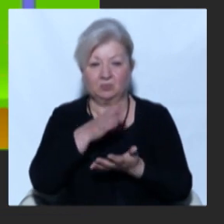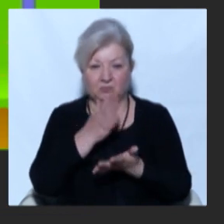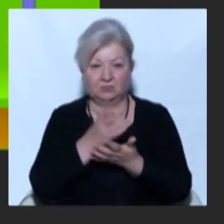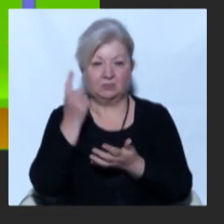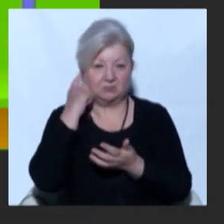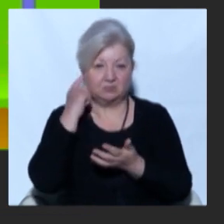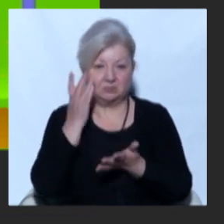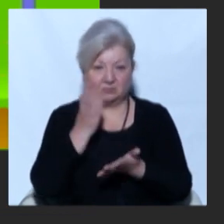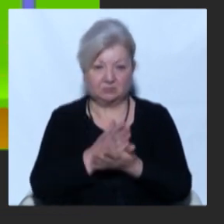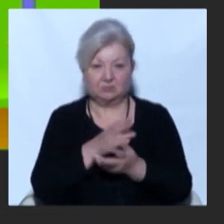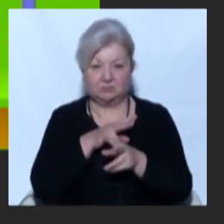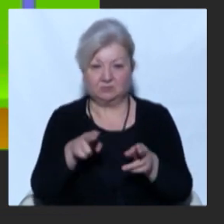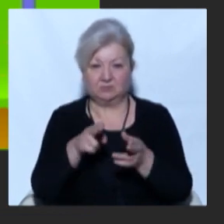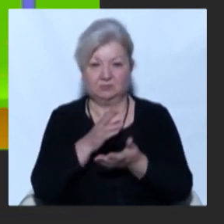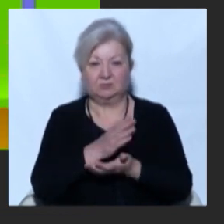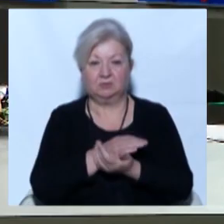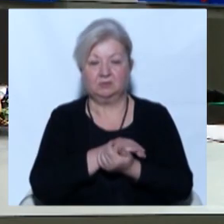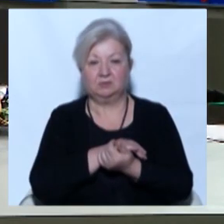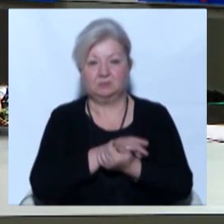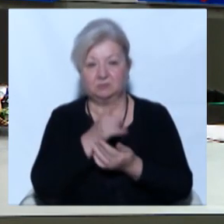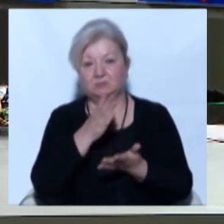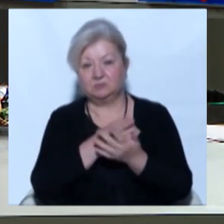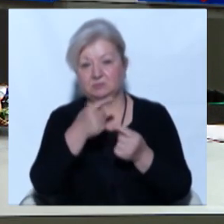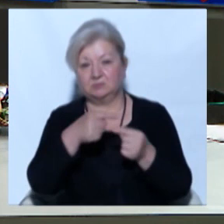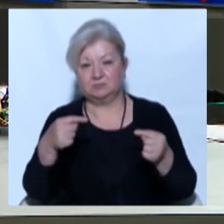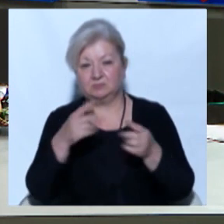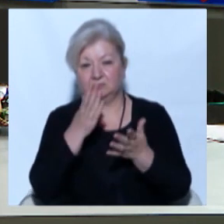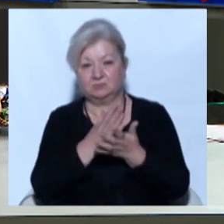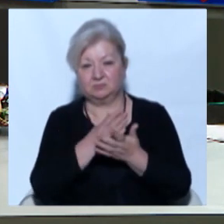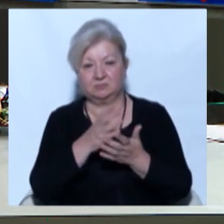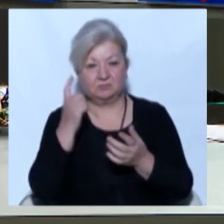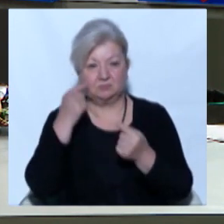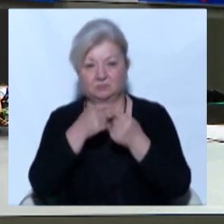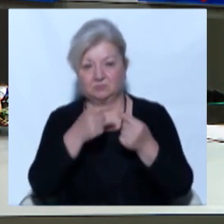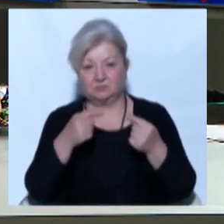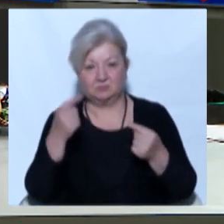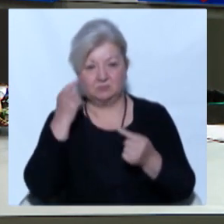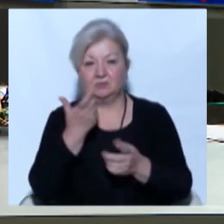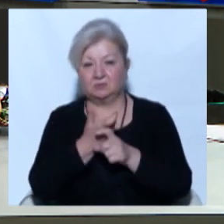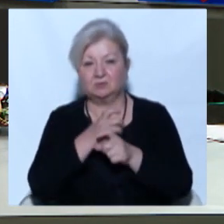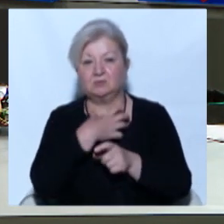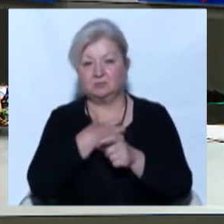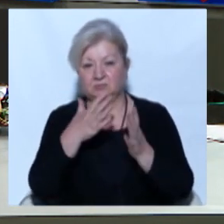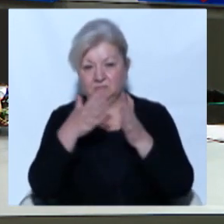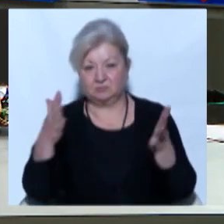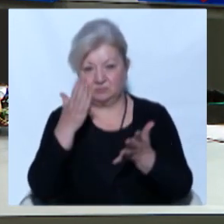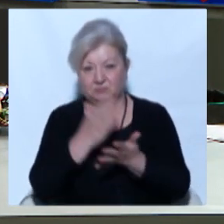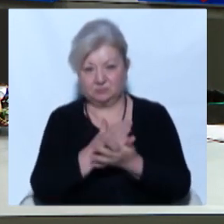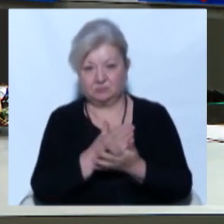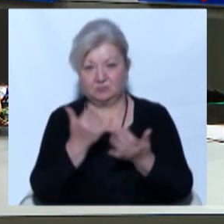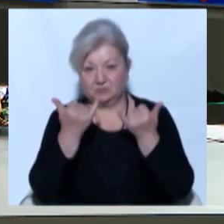რიტმს მუსიკაში უდიდესი მნიშვნელობა აქვს. ახლა ვნახოთ ერთი ხელსაწყო,